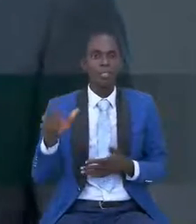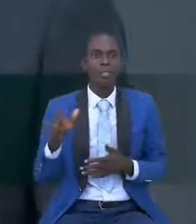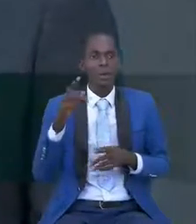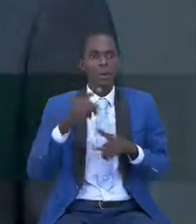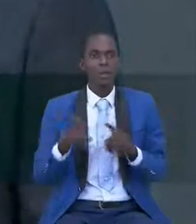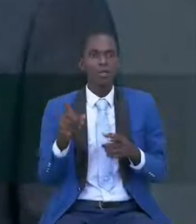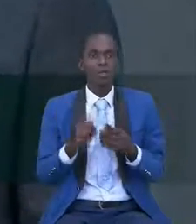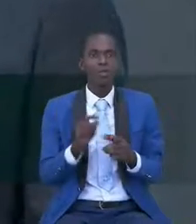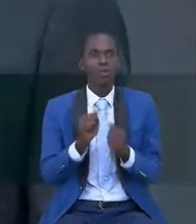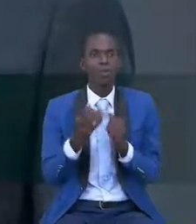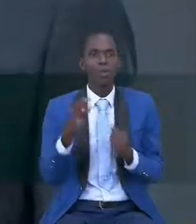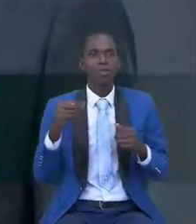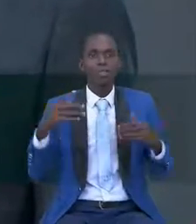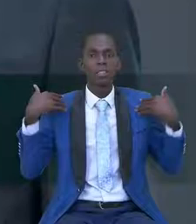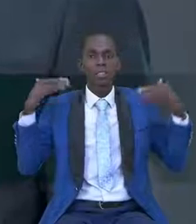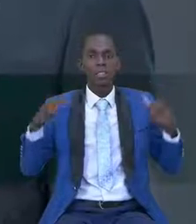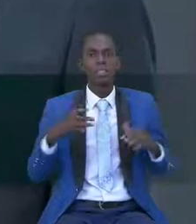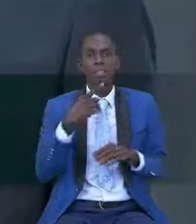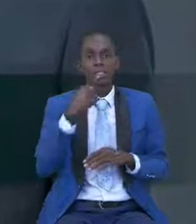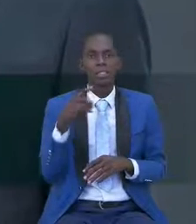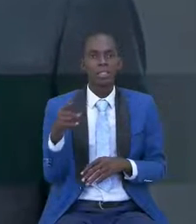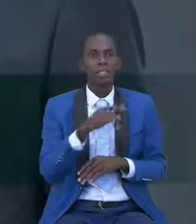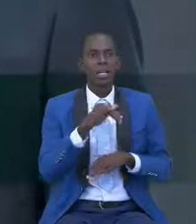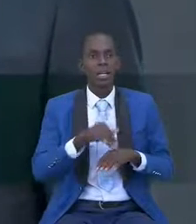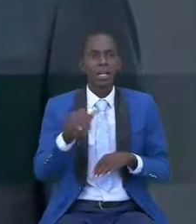Hébreux 1, 13.